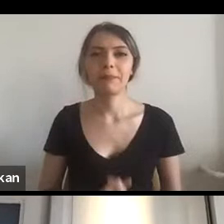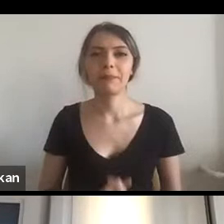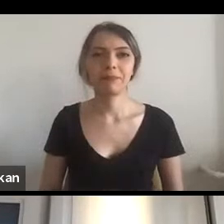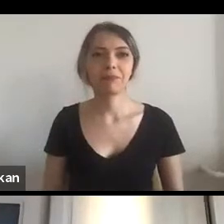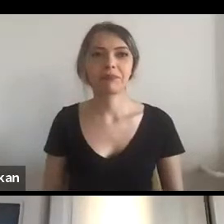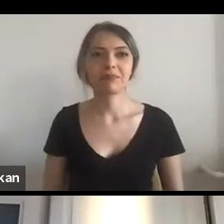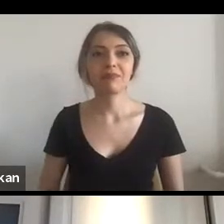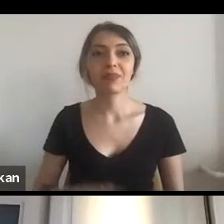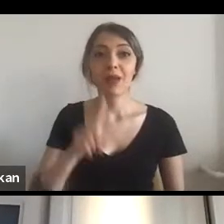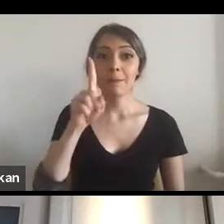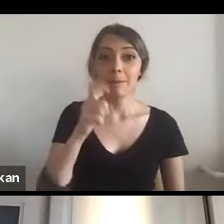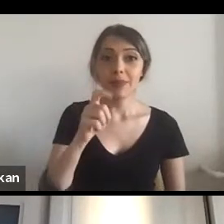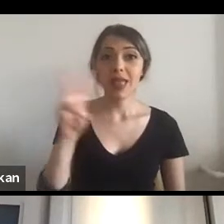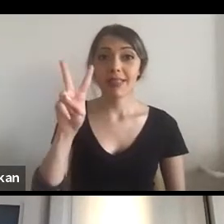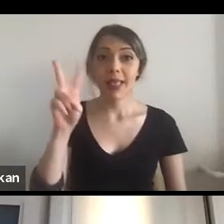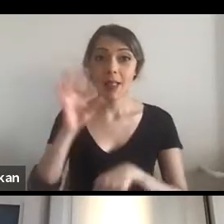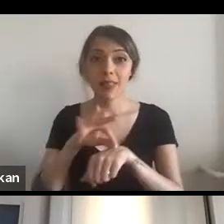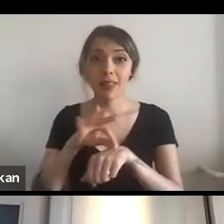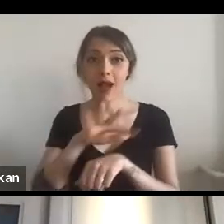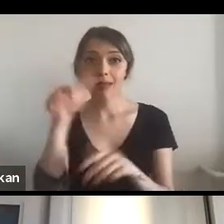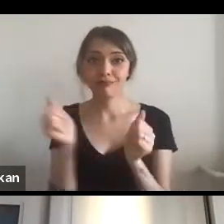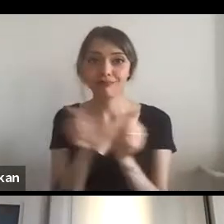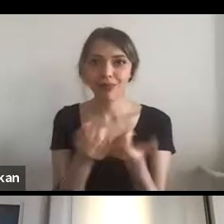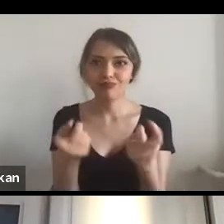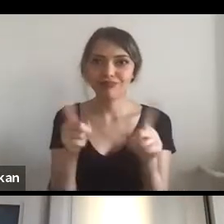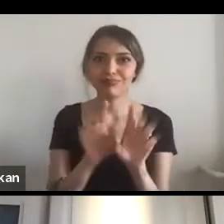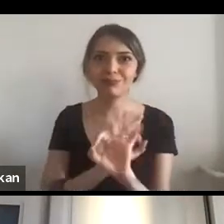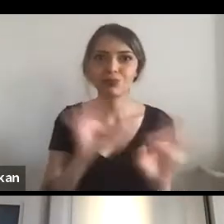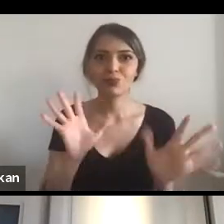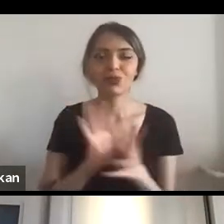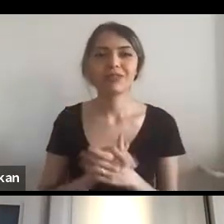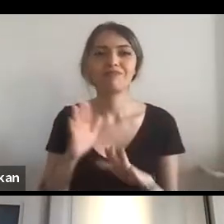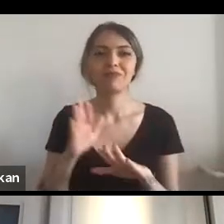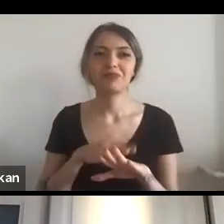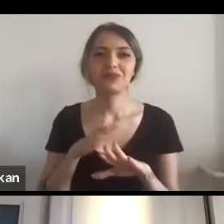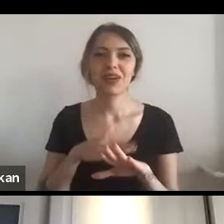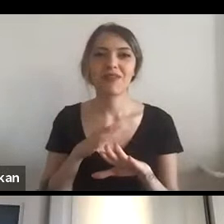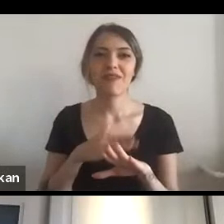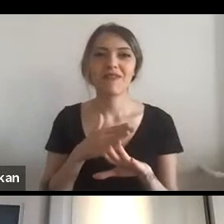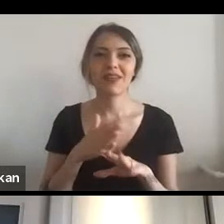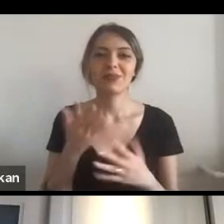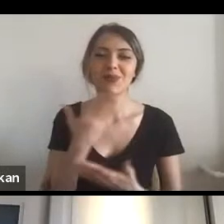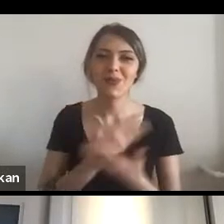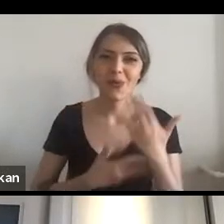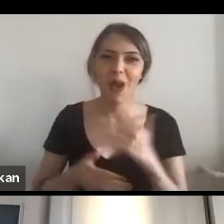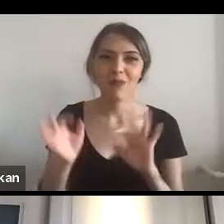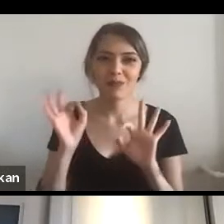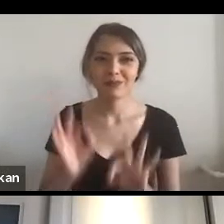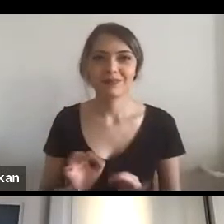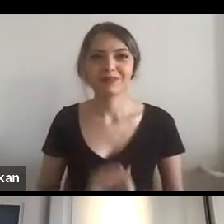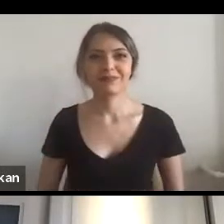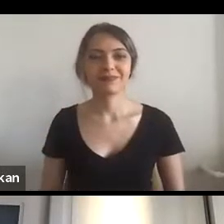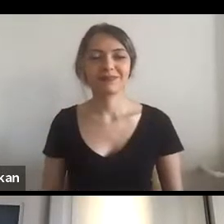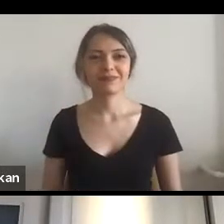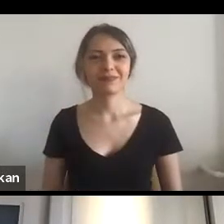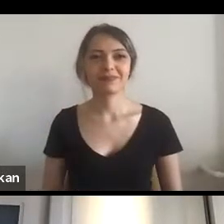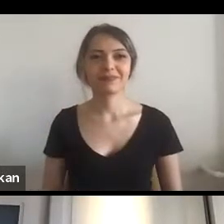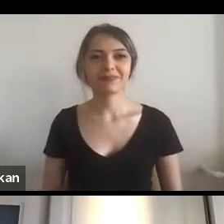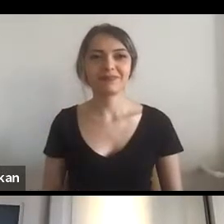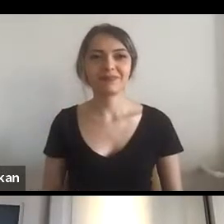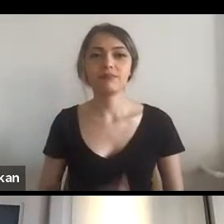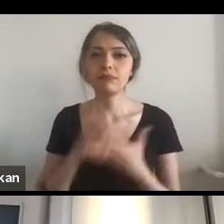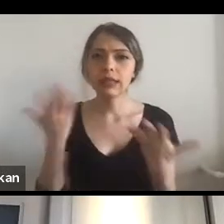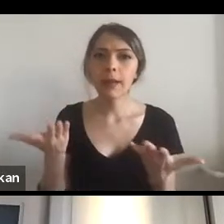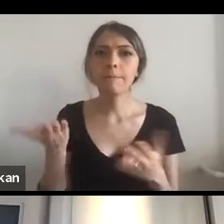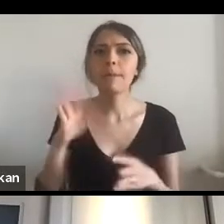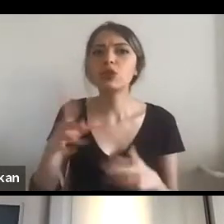1 saat 20 dakikadır beraberiz. Yavaş yavaş sanıyorum yoruluyoruz da. Eğer başka